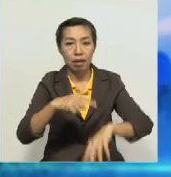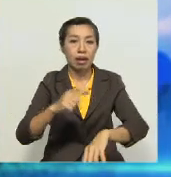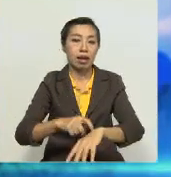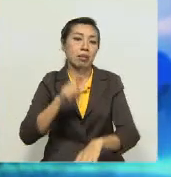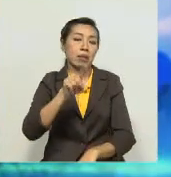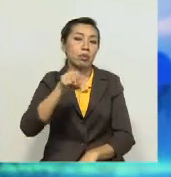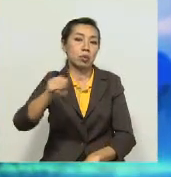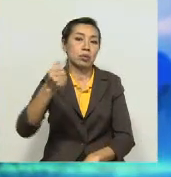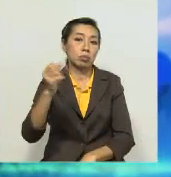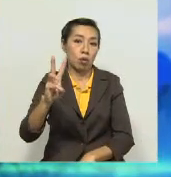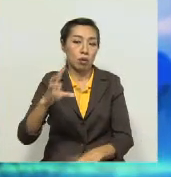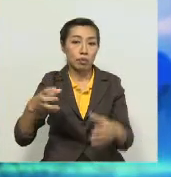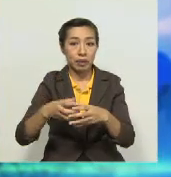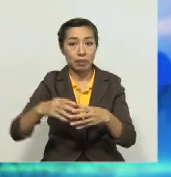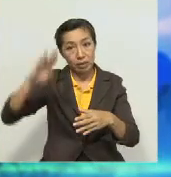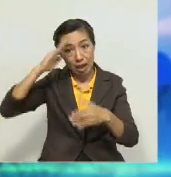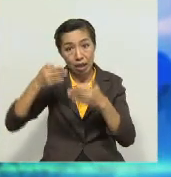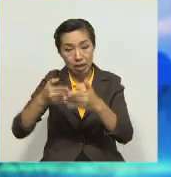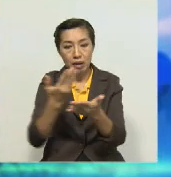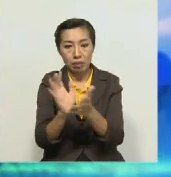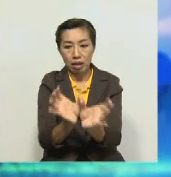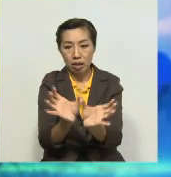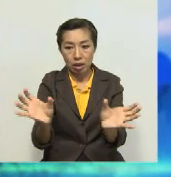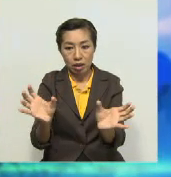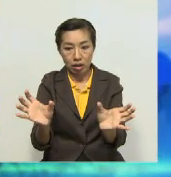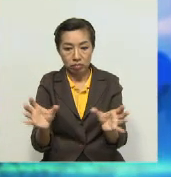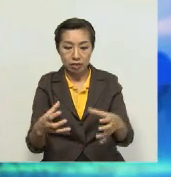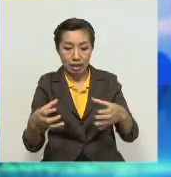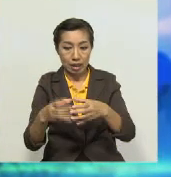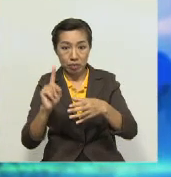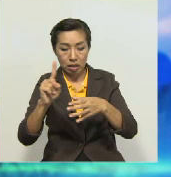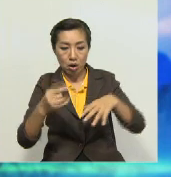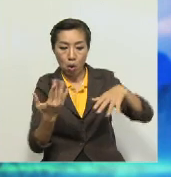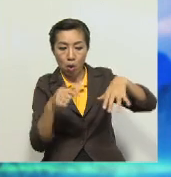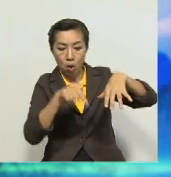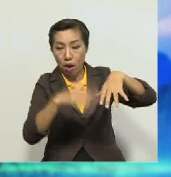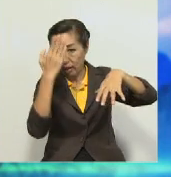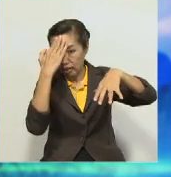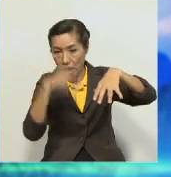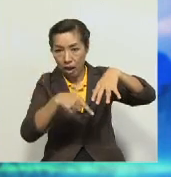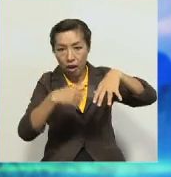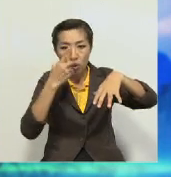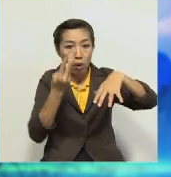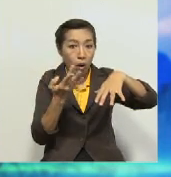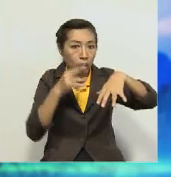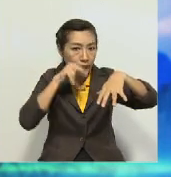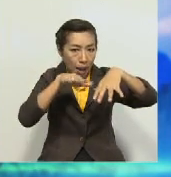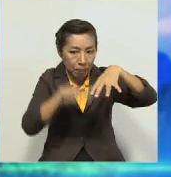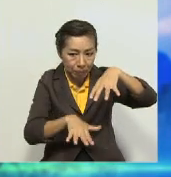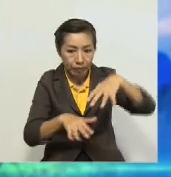16 น.ร.่วยซีลแบ่ง 2 ทีม ทีมแรกสแตนบายหน้าท่ำหลวงรอน้ำลดหลฝนตกต่อเนื่อง